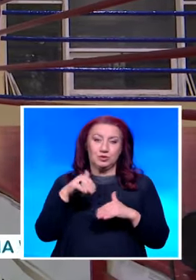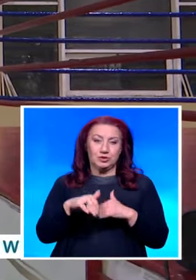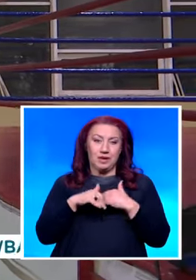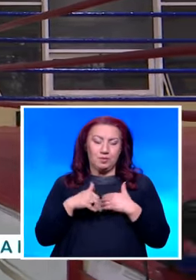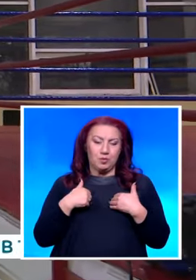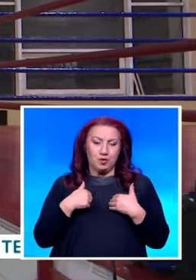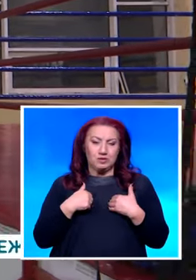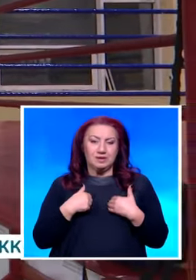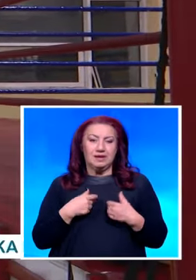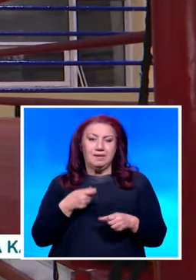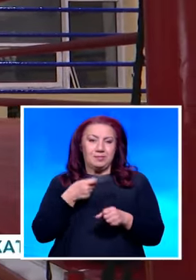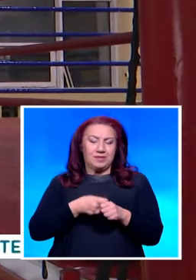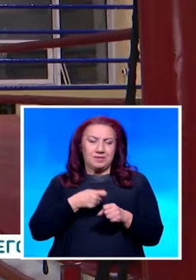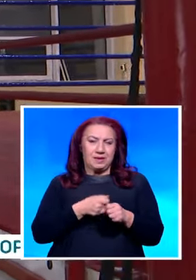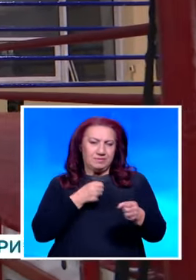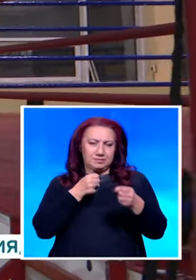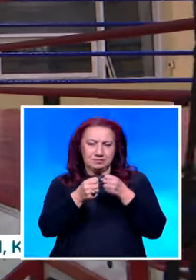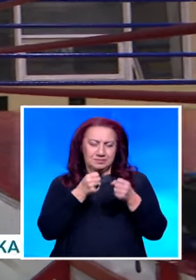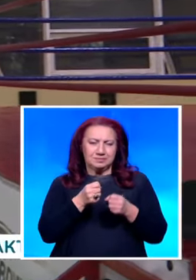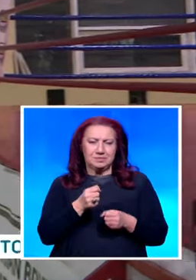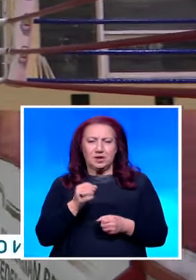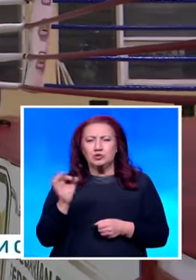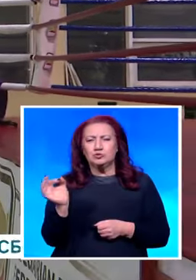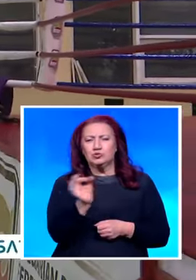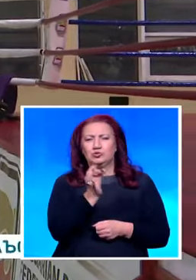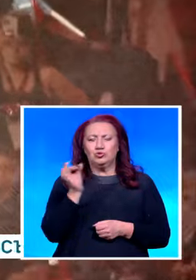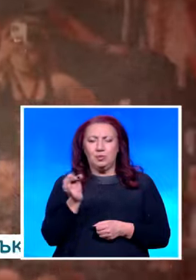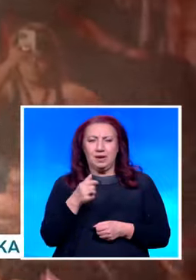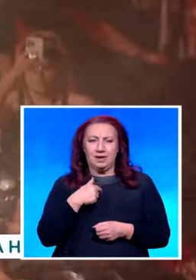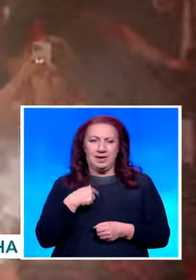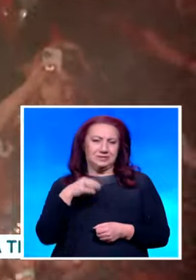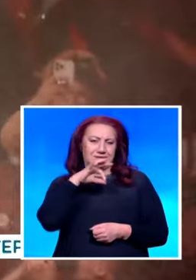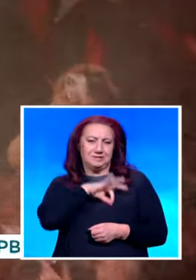да проведеме боя супер и да спечела.